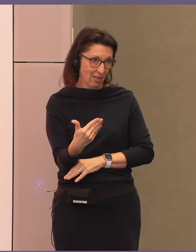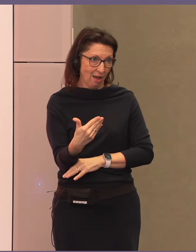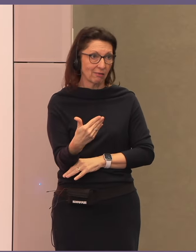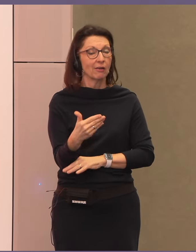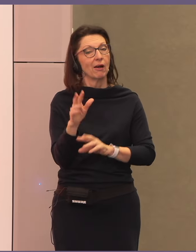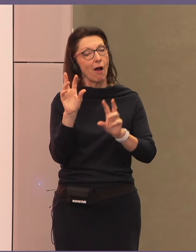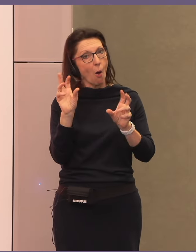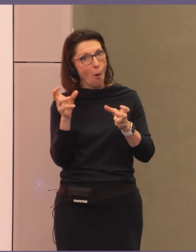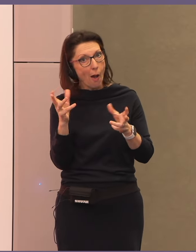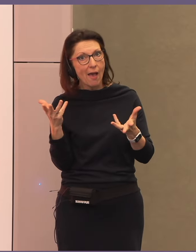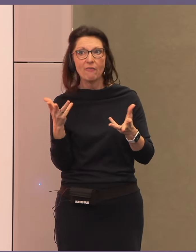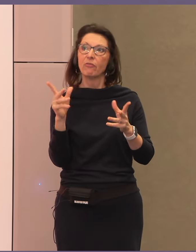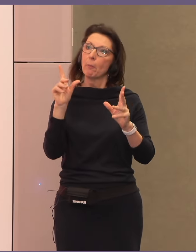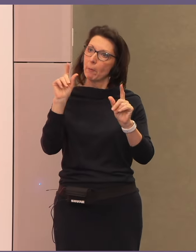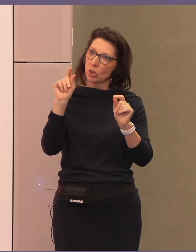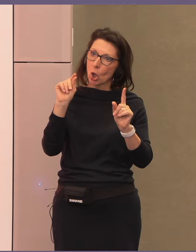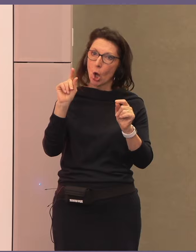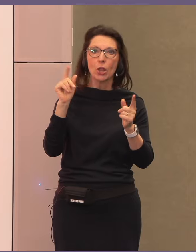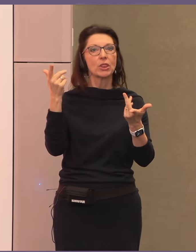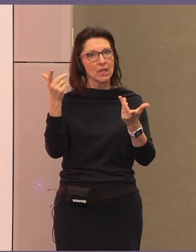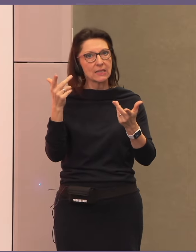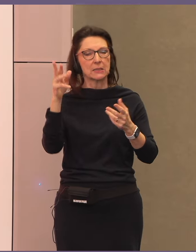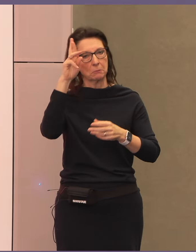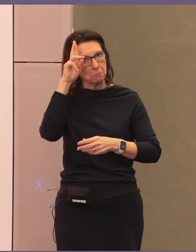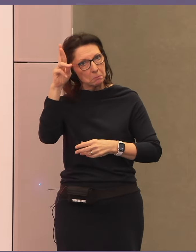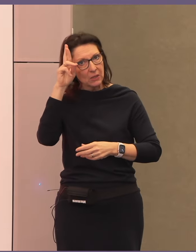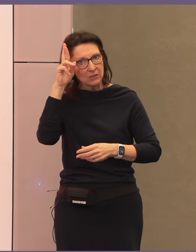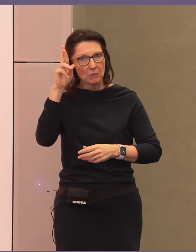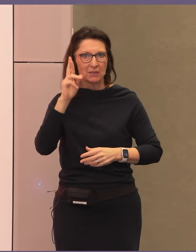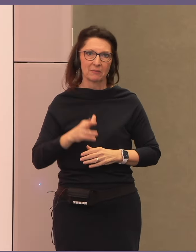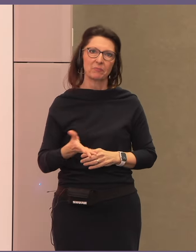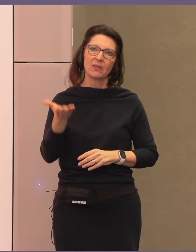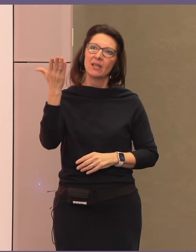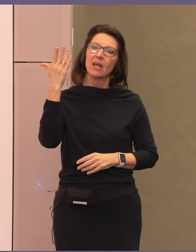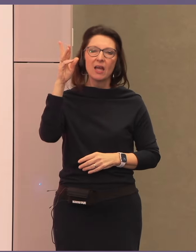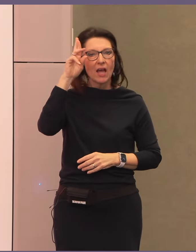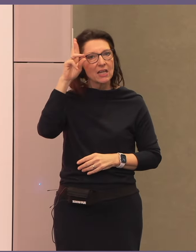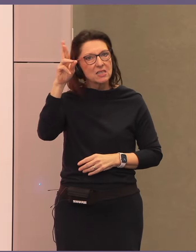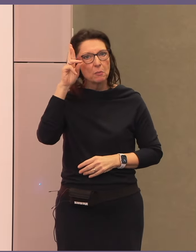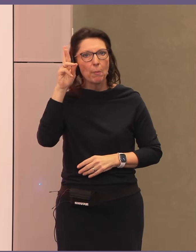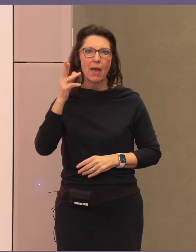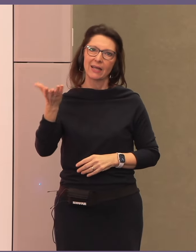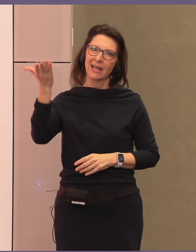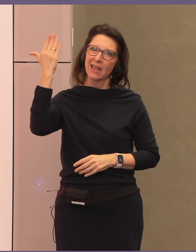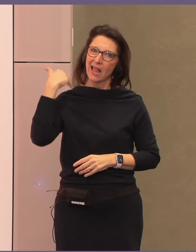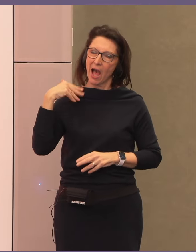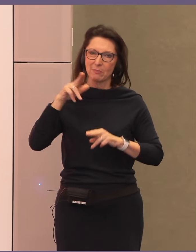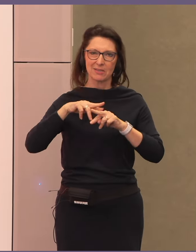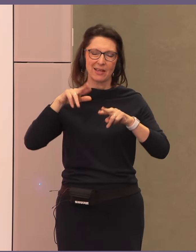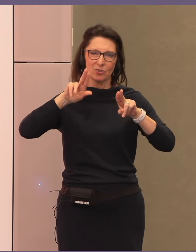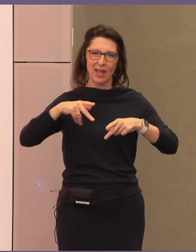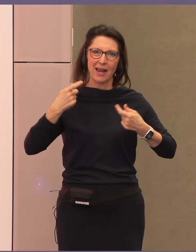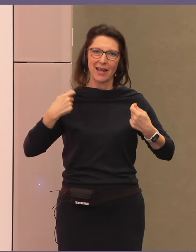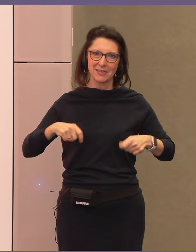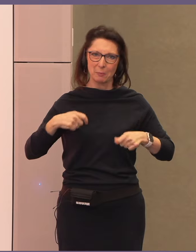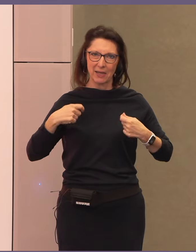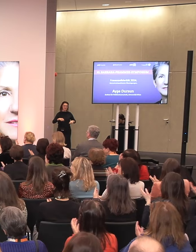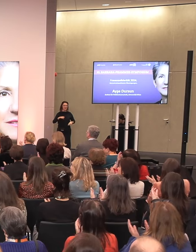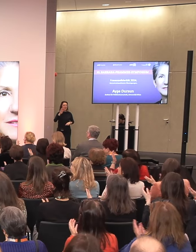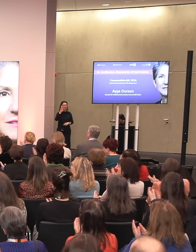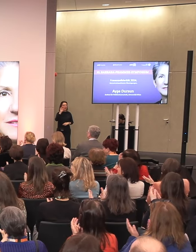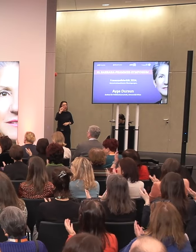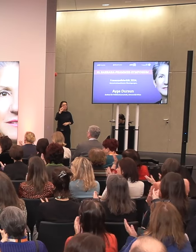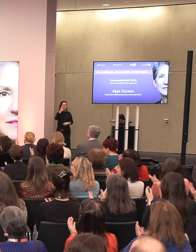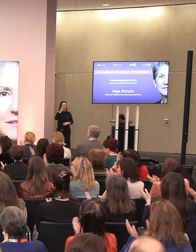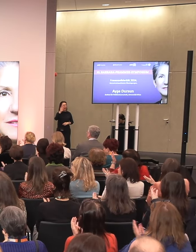Ein besonderes Zeichen der Wertschätzung, wie ich meine, für die ehemalige Nationalratspräsidentin Barbara Prammer, der wir heute hier gedenken.